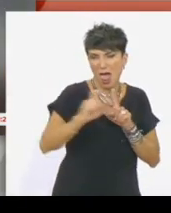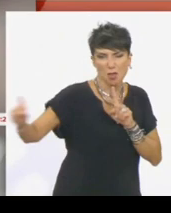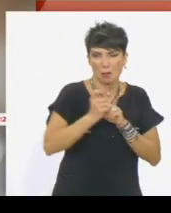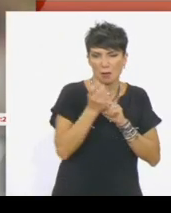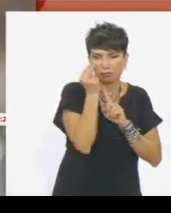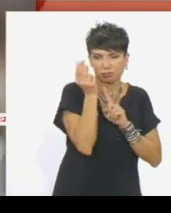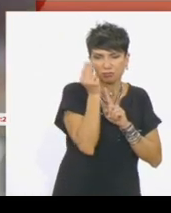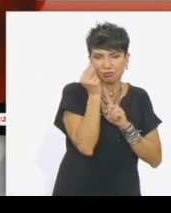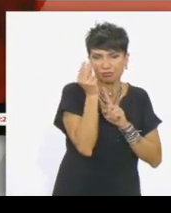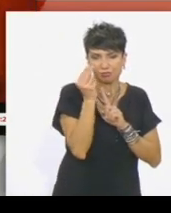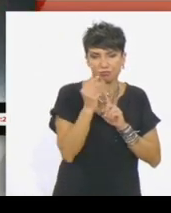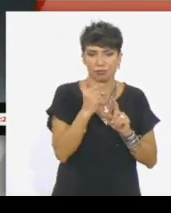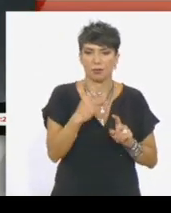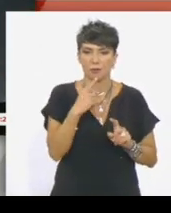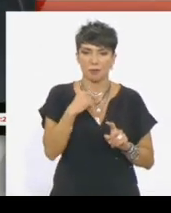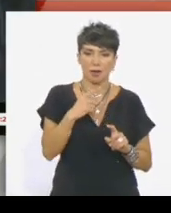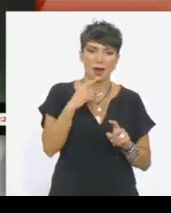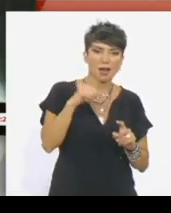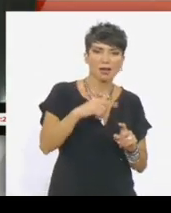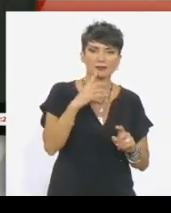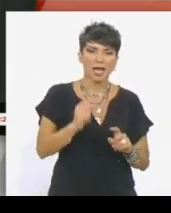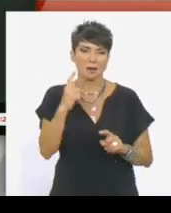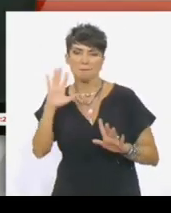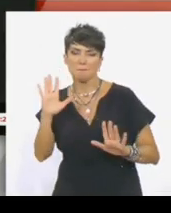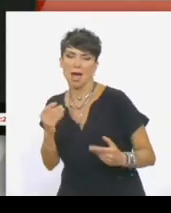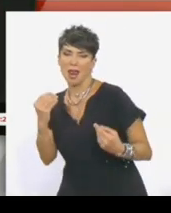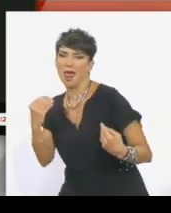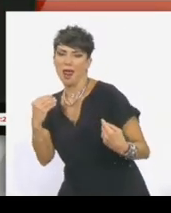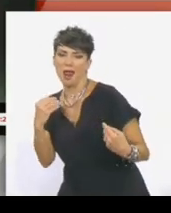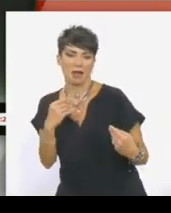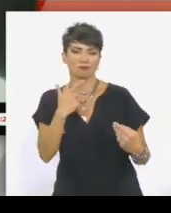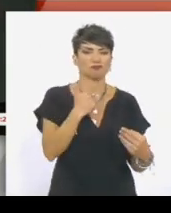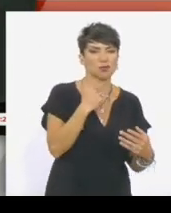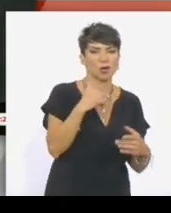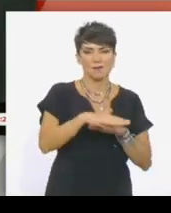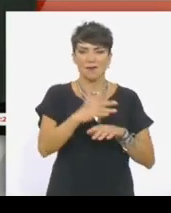κλιπ του στο διαδίκτυο. Θέλει να καλό περνάει, της αρέσουν οι νύχτες.